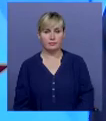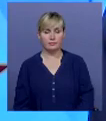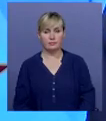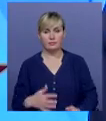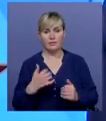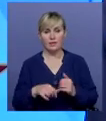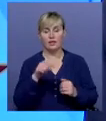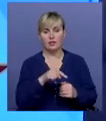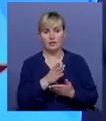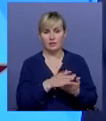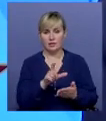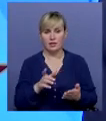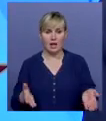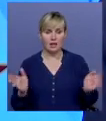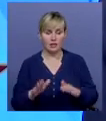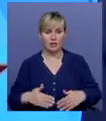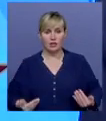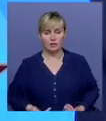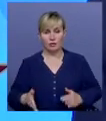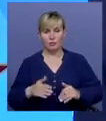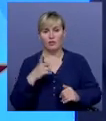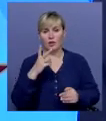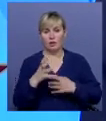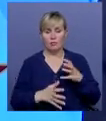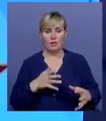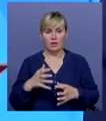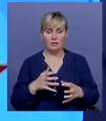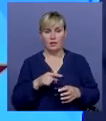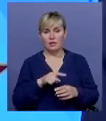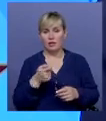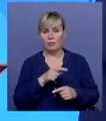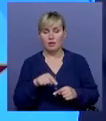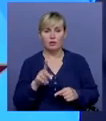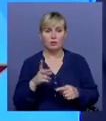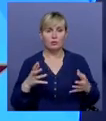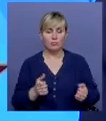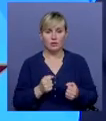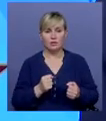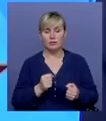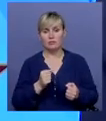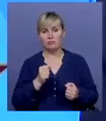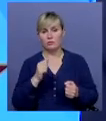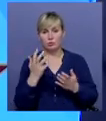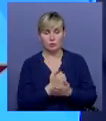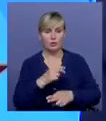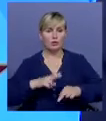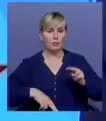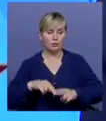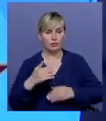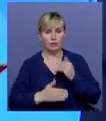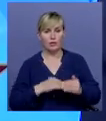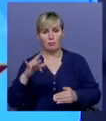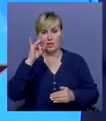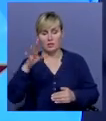Среди тысяч ветеранов, оставшихся в живых после Второй мировой, немало тех, кто в послевоенные годы построил успешную карьеру и